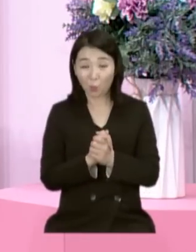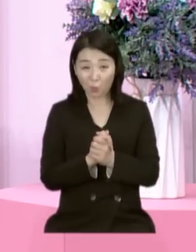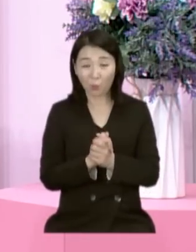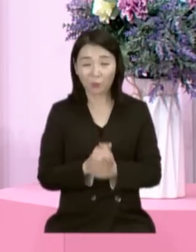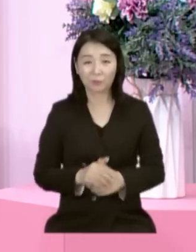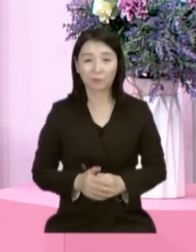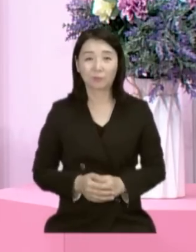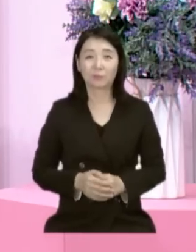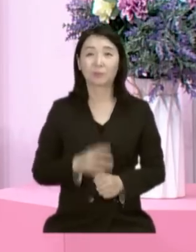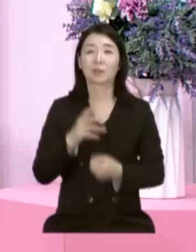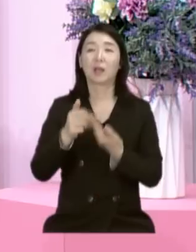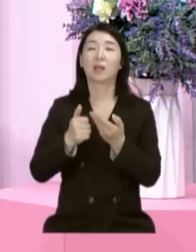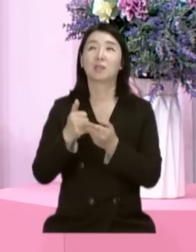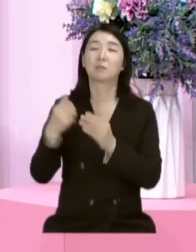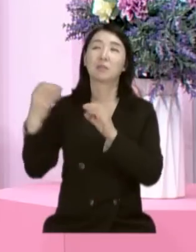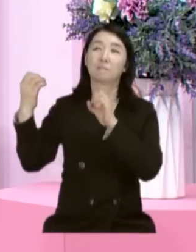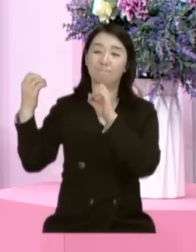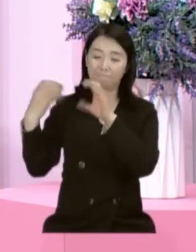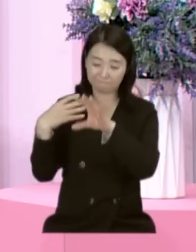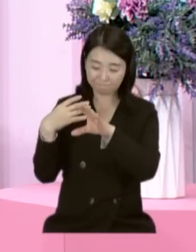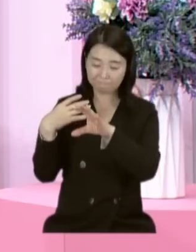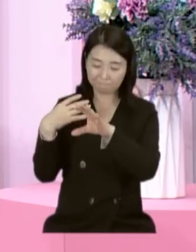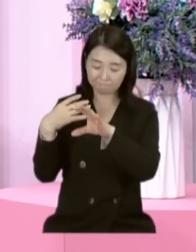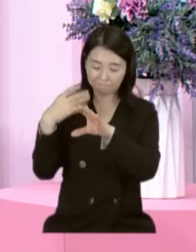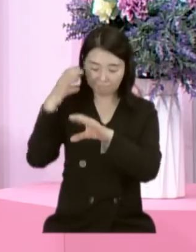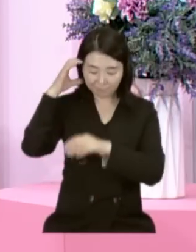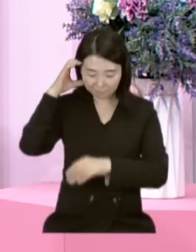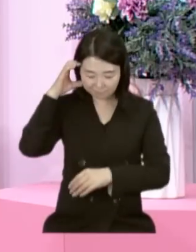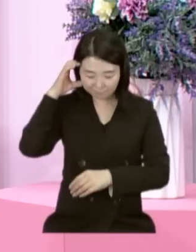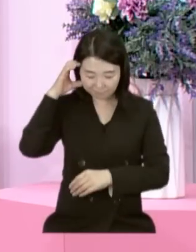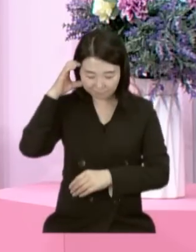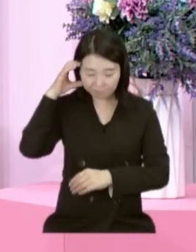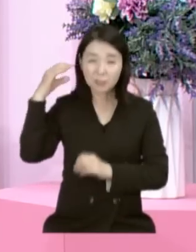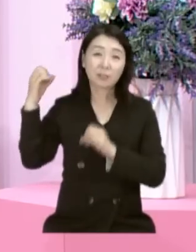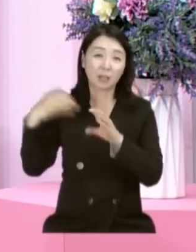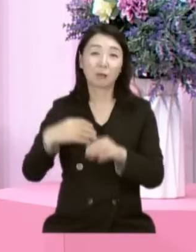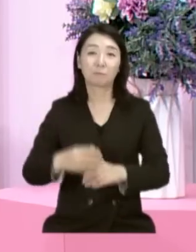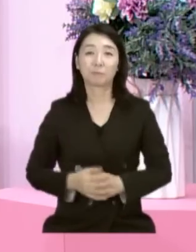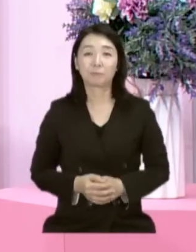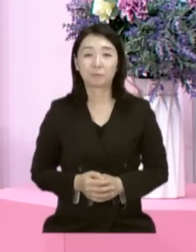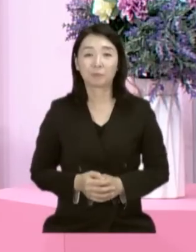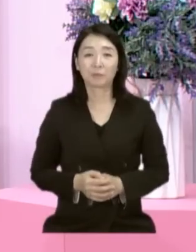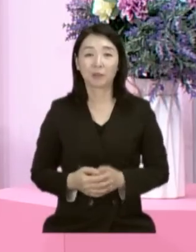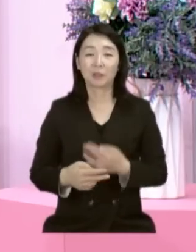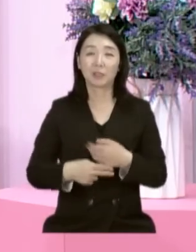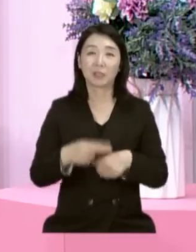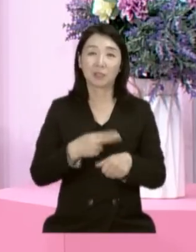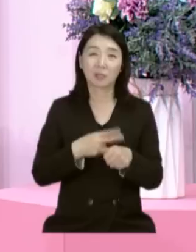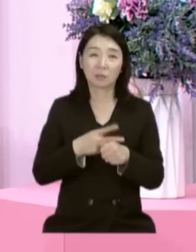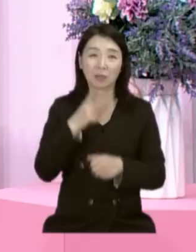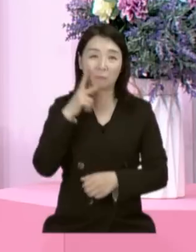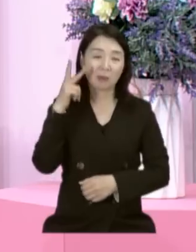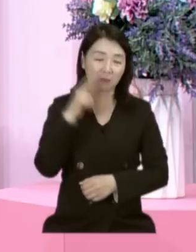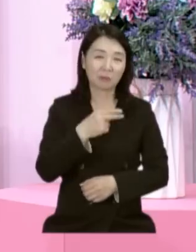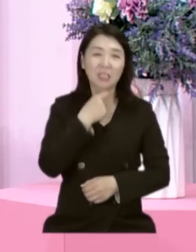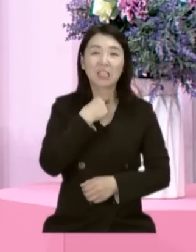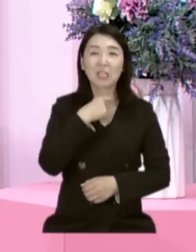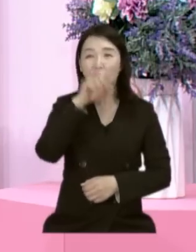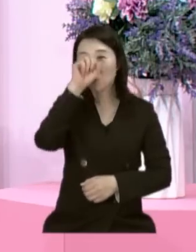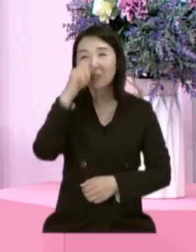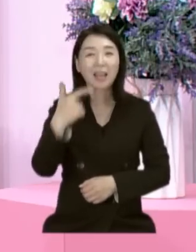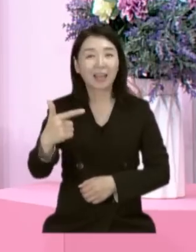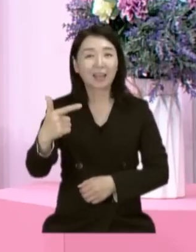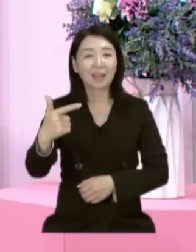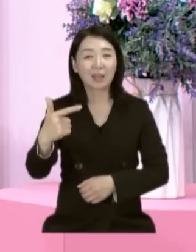보면은 하나님이 들으신 거예요. 그렇게 이제 뭐 의사 선생님이 담배 끊어야 된다, 기관지가 안